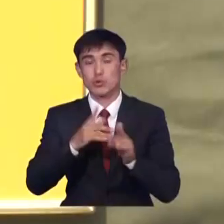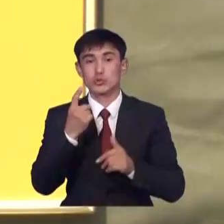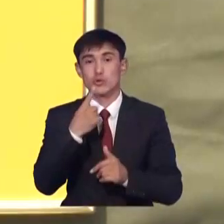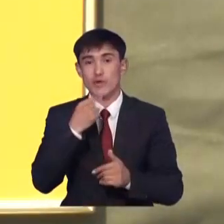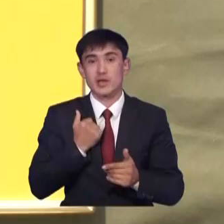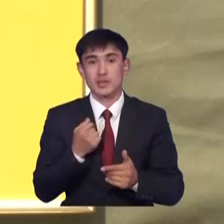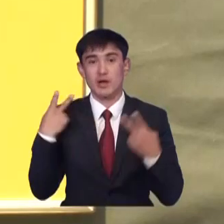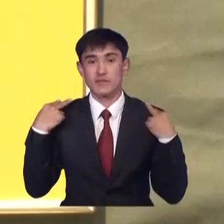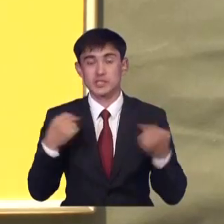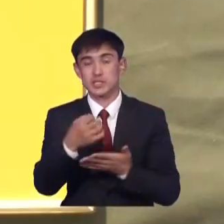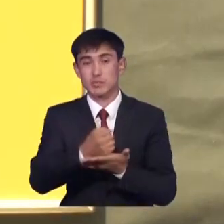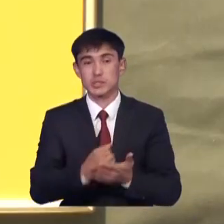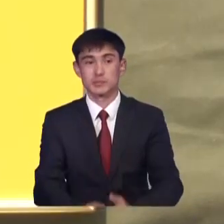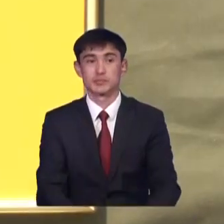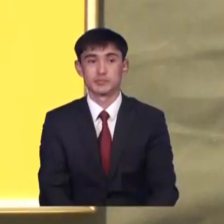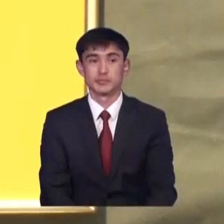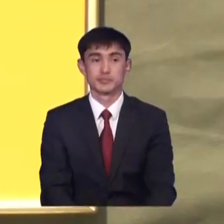100 военных офицеров запаса.